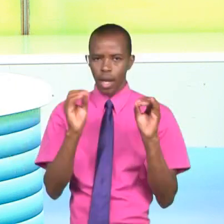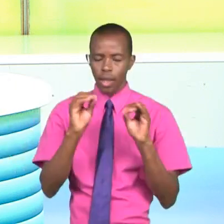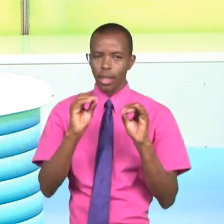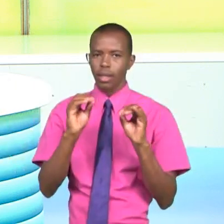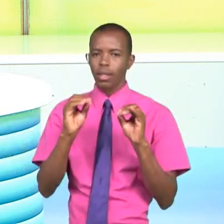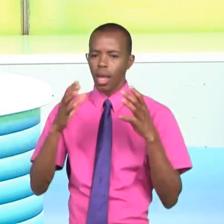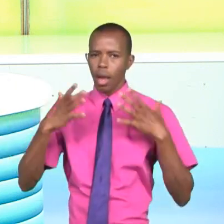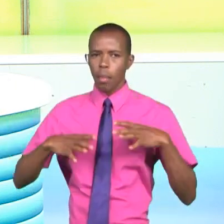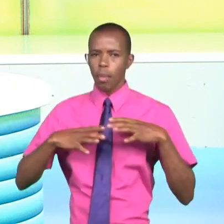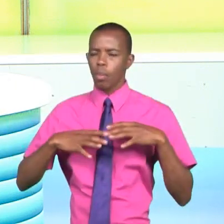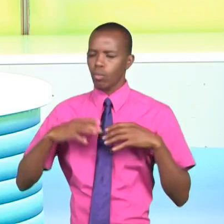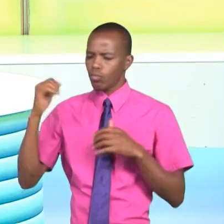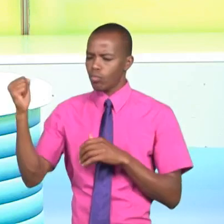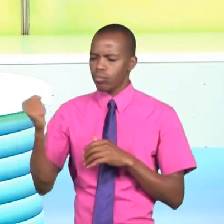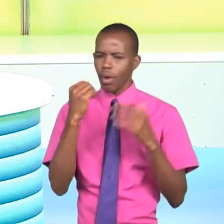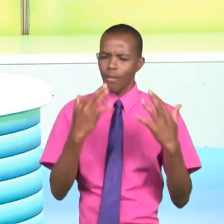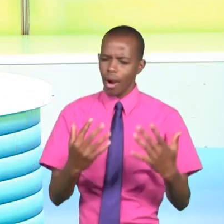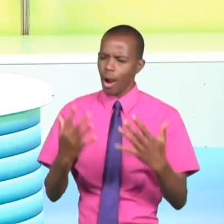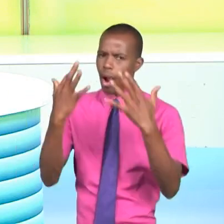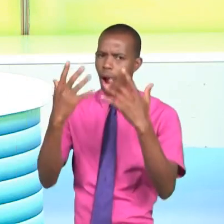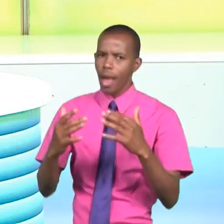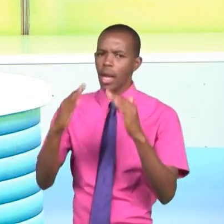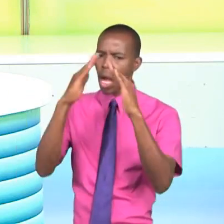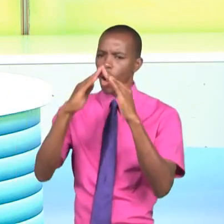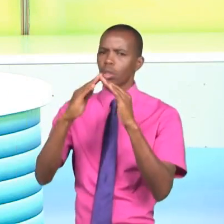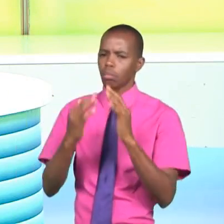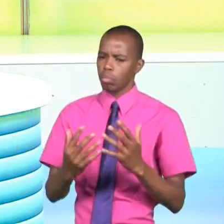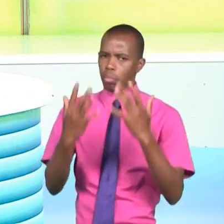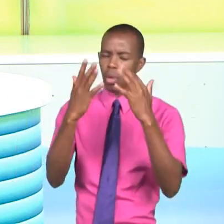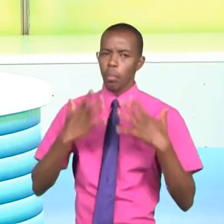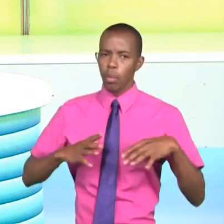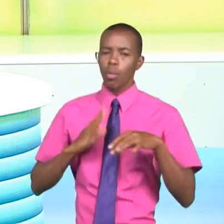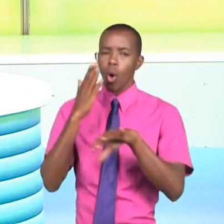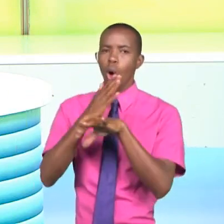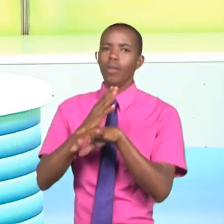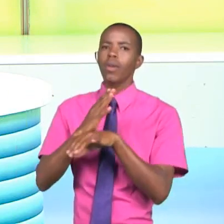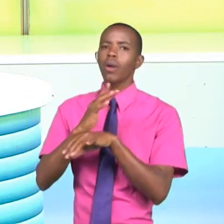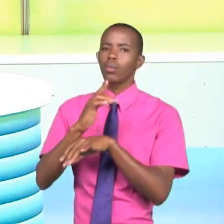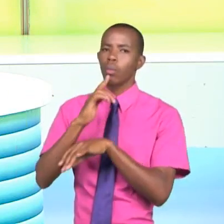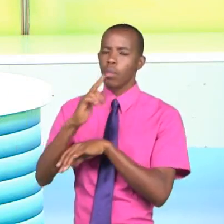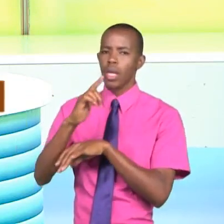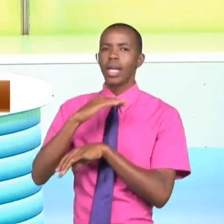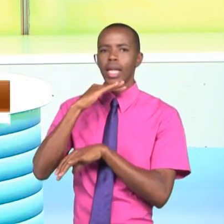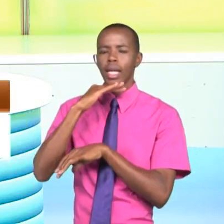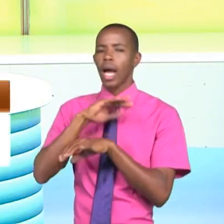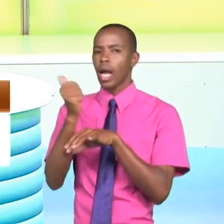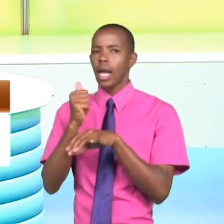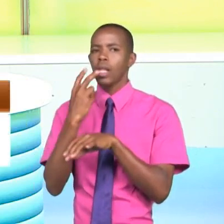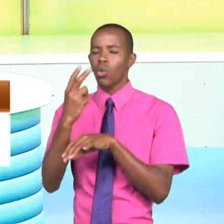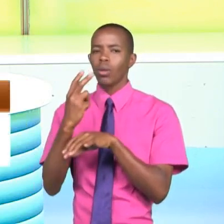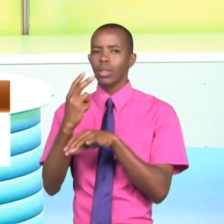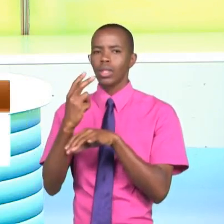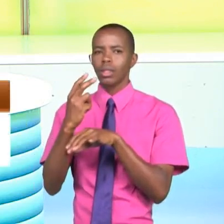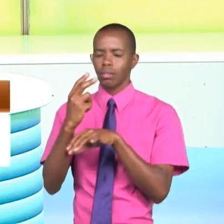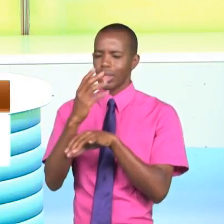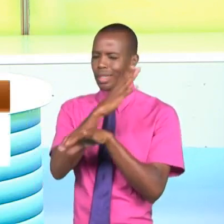hii wakazi waliamshwa na moto uliozuka na kuteketeza nyumba zao. Watu zaidi ya 100 walipoteza maisha yao na wengine zaidi ya 200